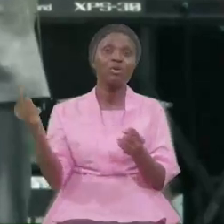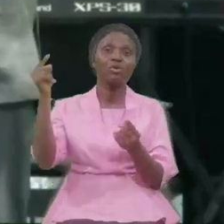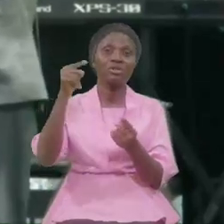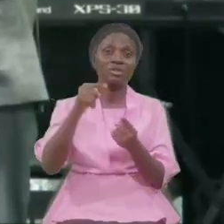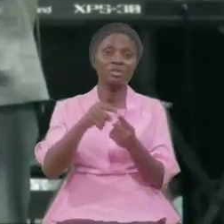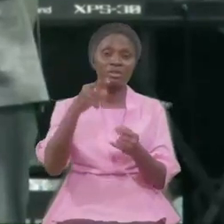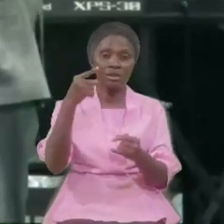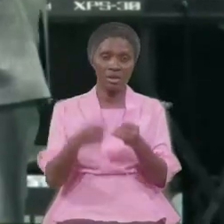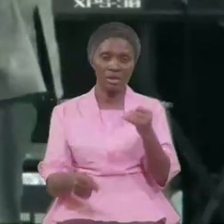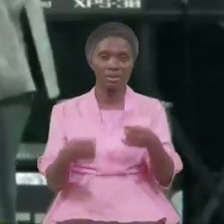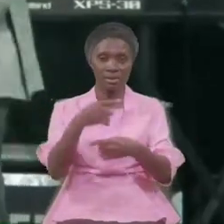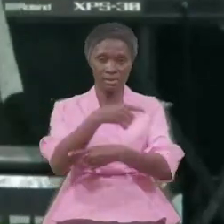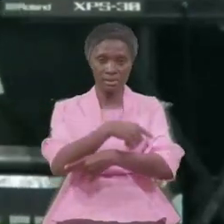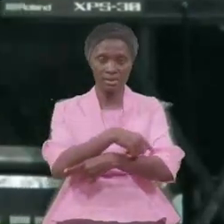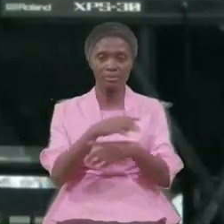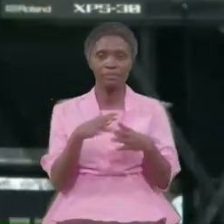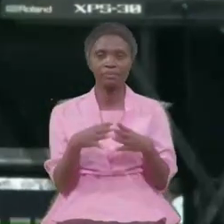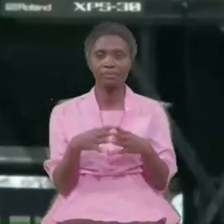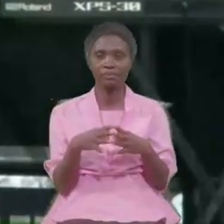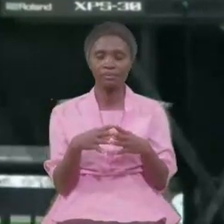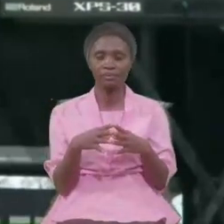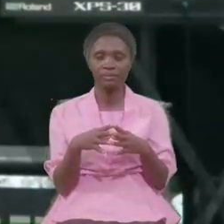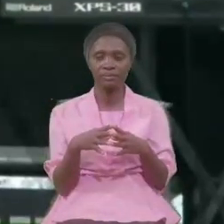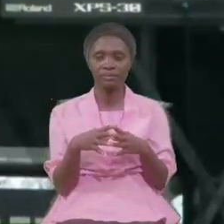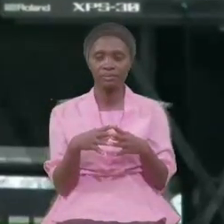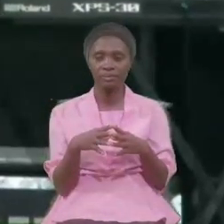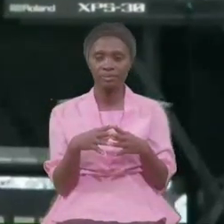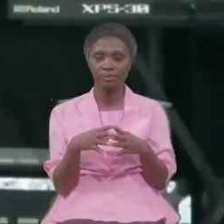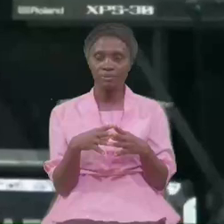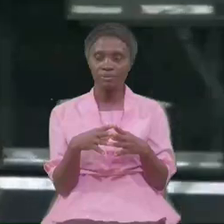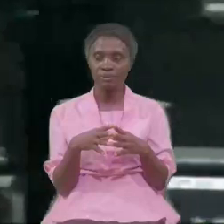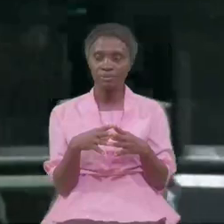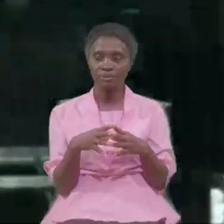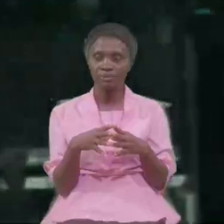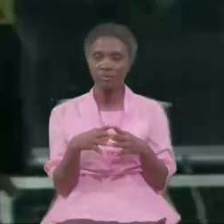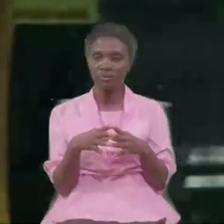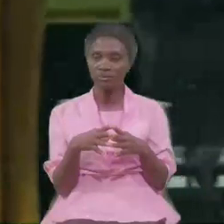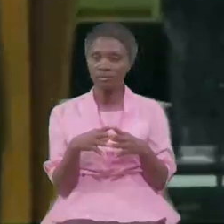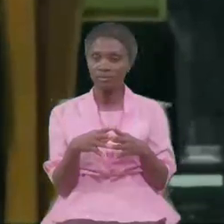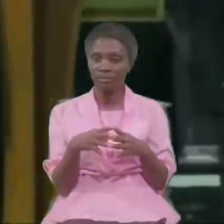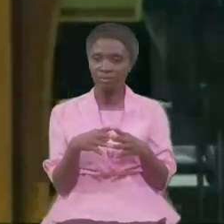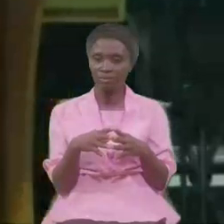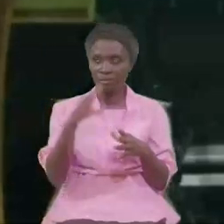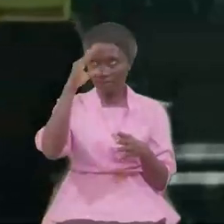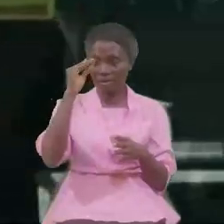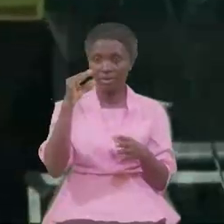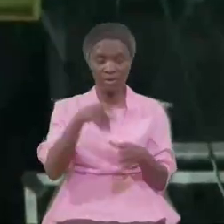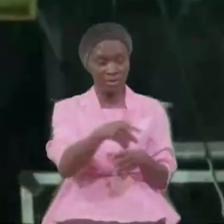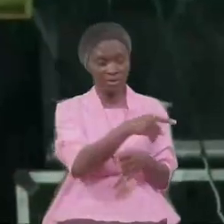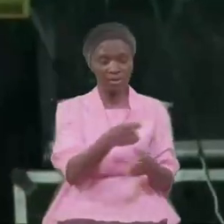Il continuait de guérir les gens jusqu'au dernier moment de sa vie. Ils étaient